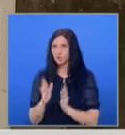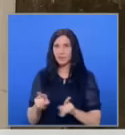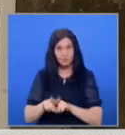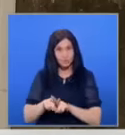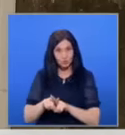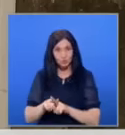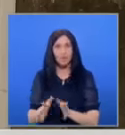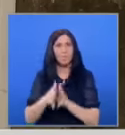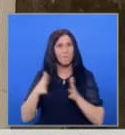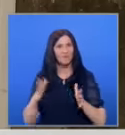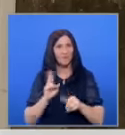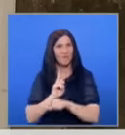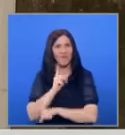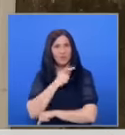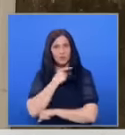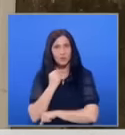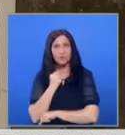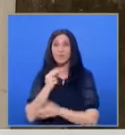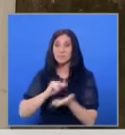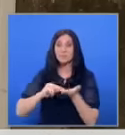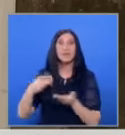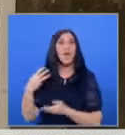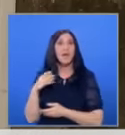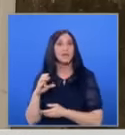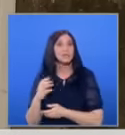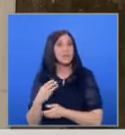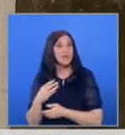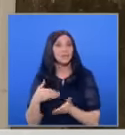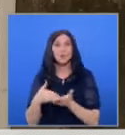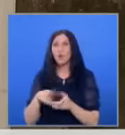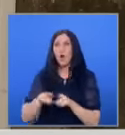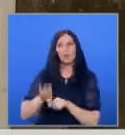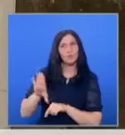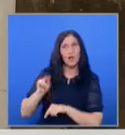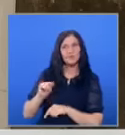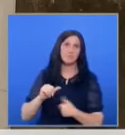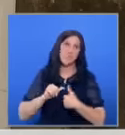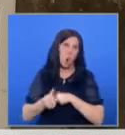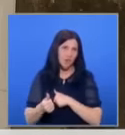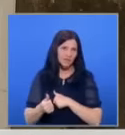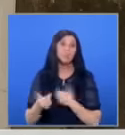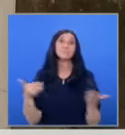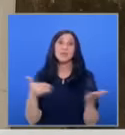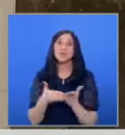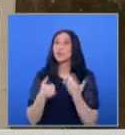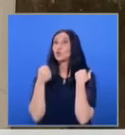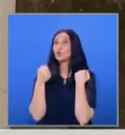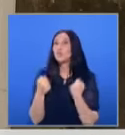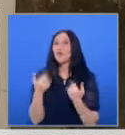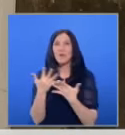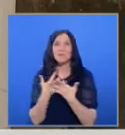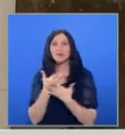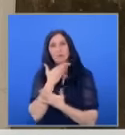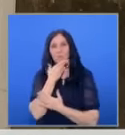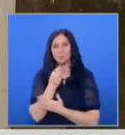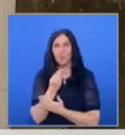така, че повечето от 12-класниците са писали есе, защото, както те казаха, е по-лесно и защото животът в мрежата им е